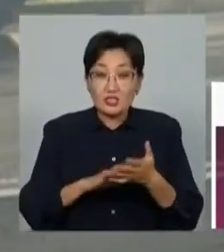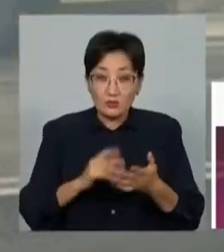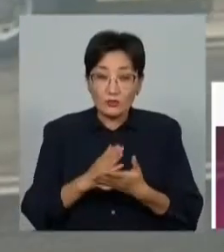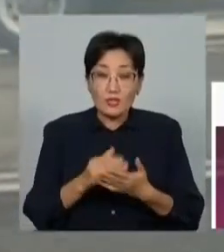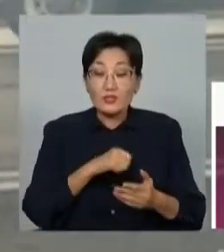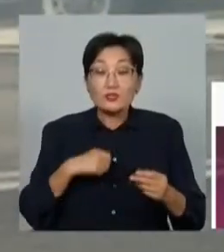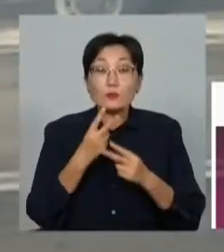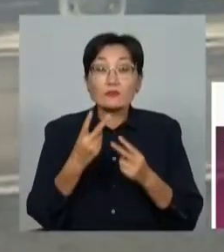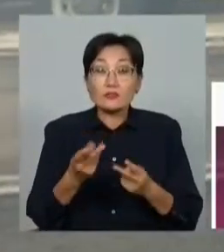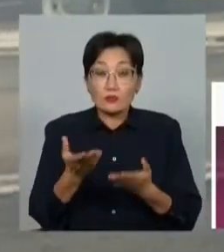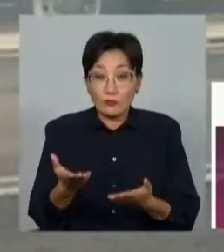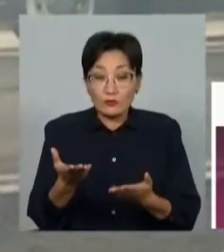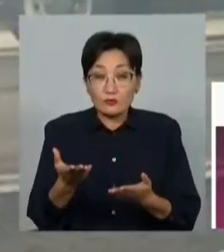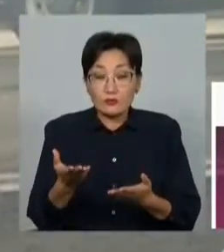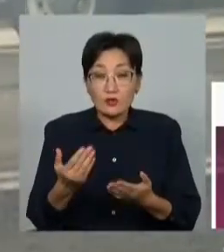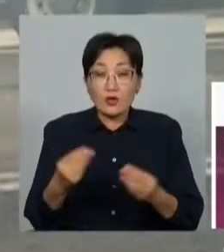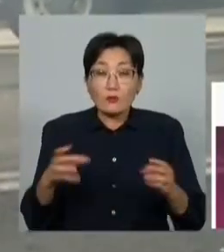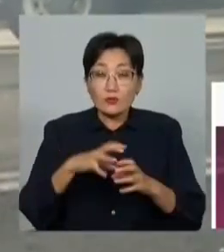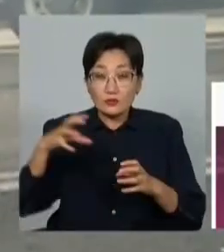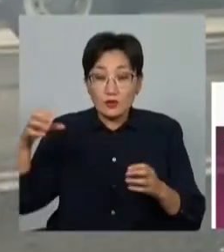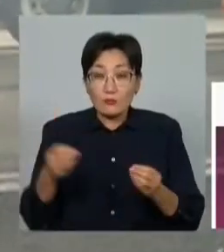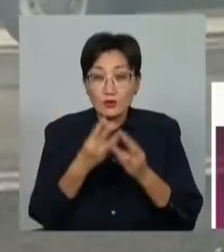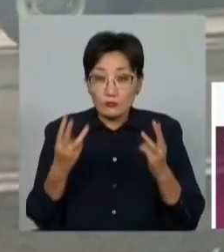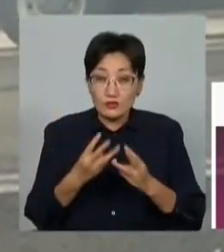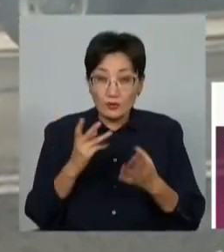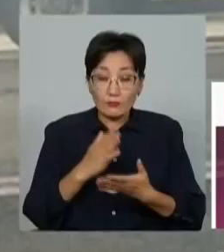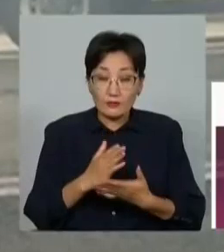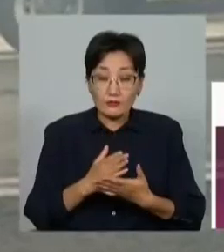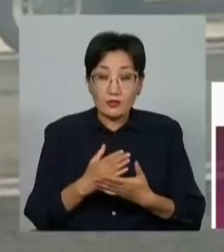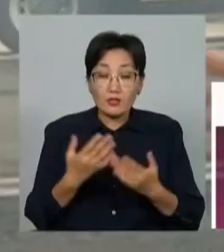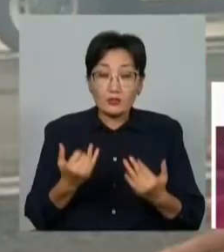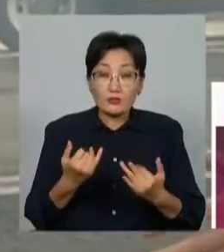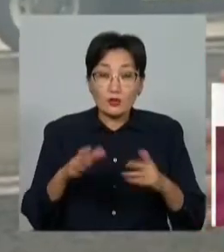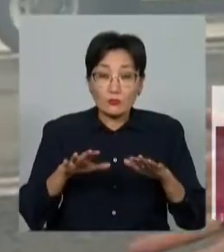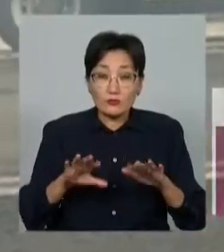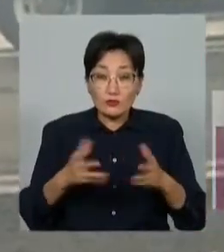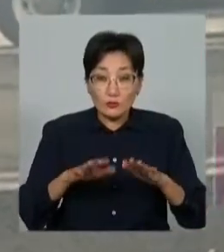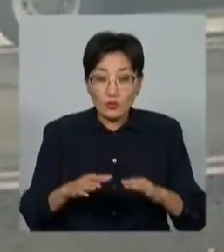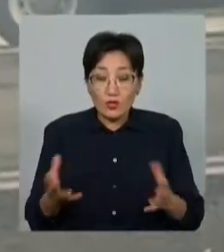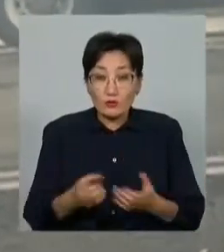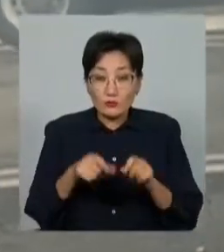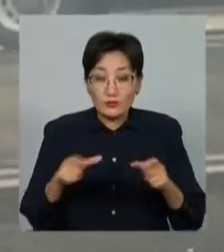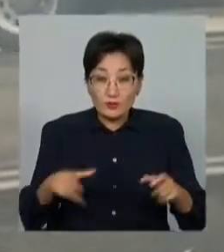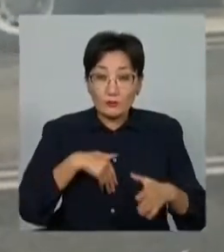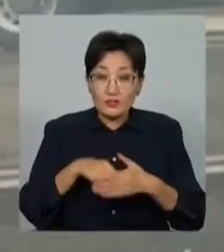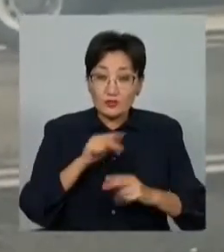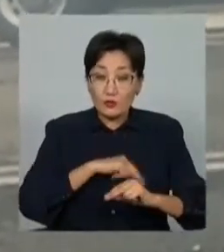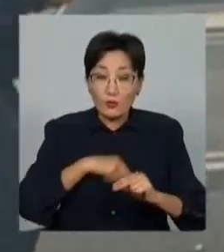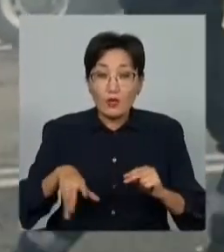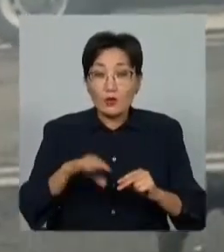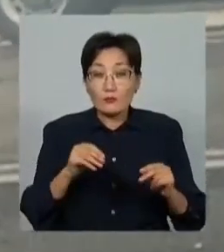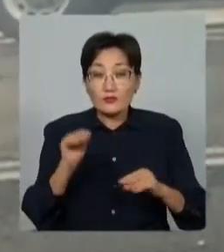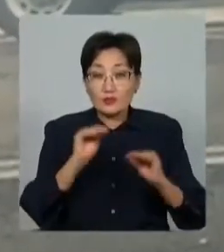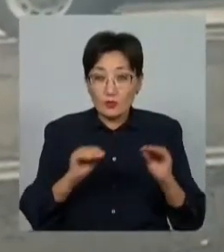жатыр. Өздеріңіз көріп тұрғандарыңыздай, будақтаған түтін әлі басылған жоқ. Қазір орында құтқарушылар қызу жұмыс істеп жатыр, барлық